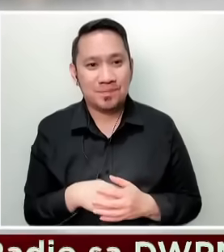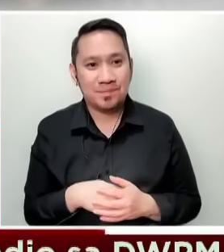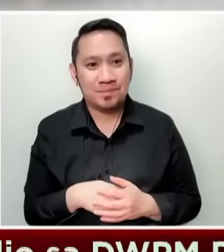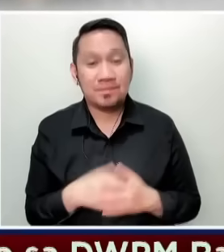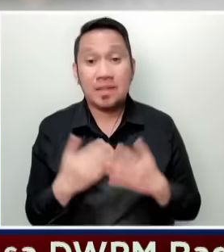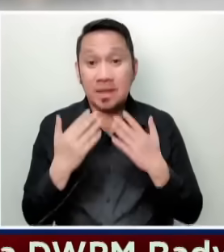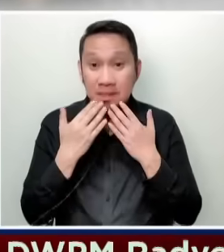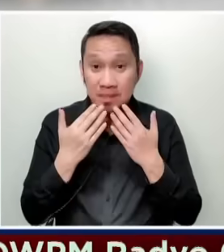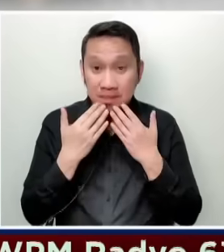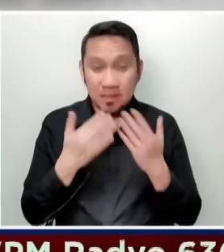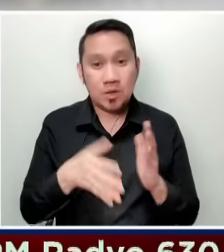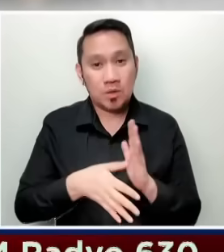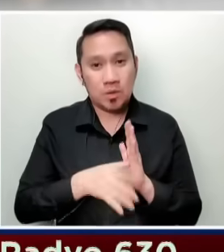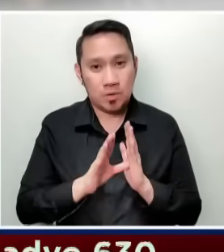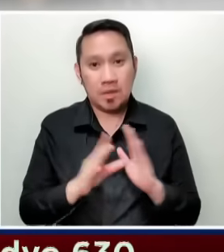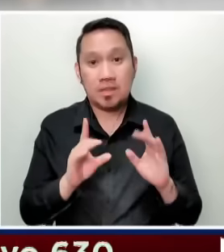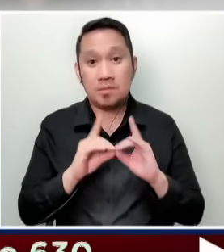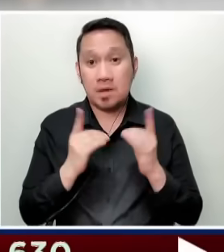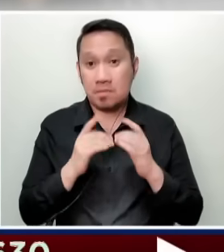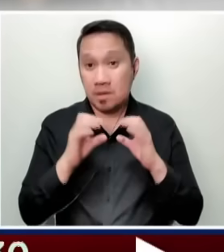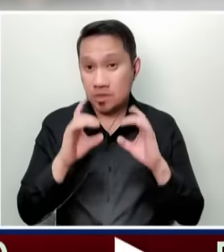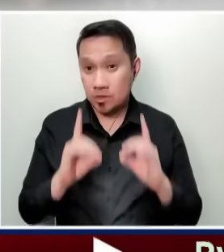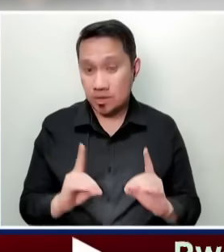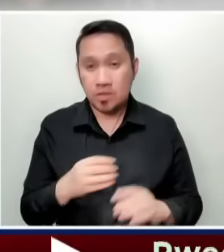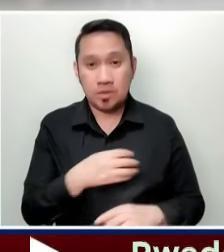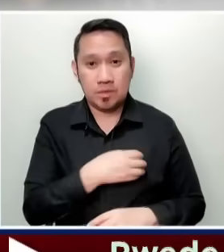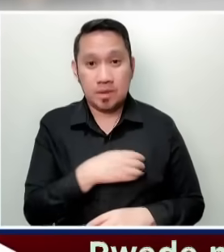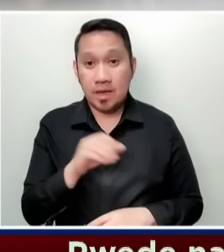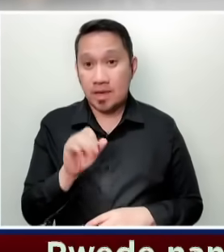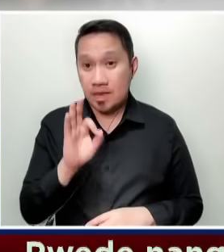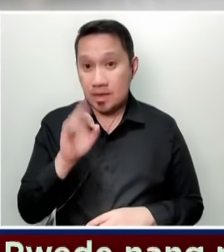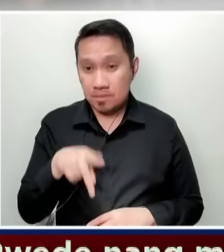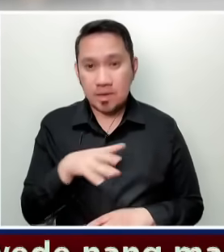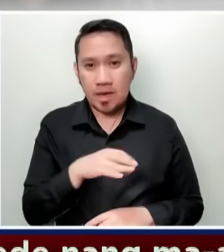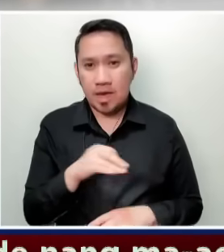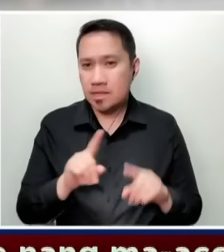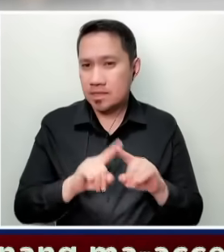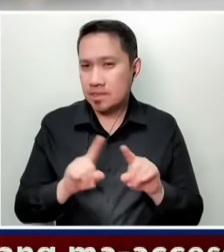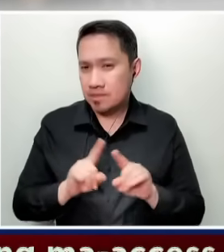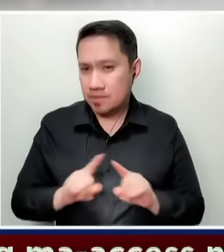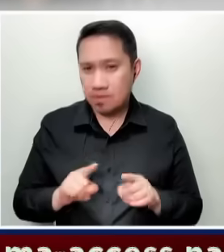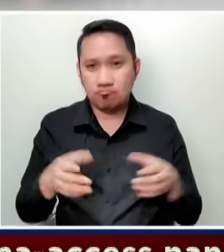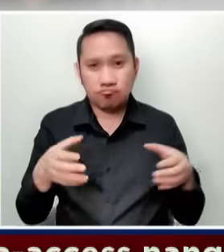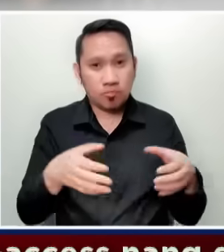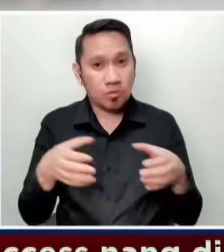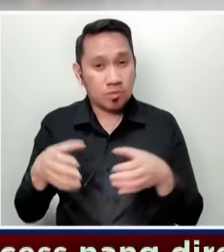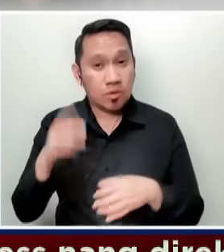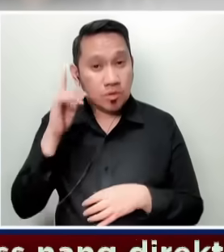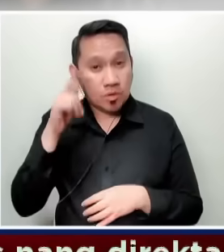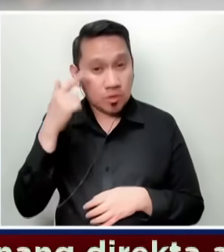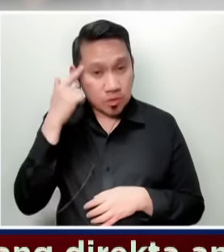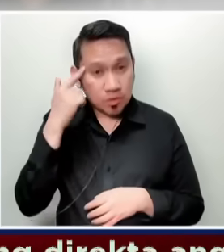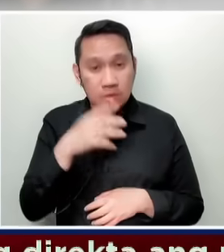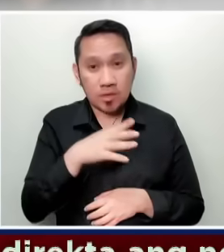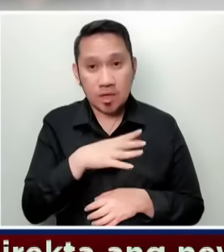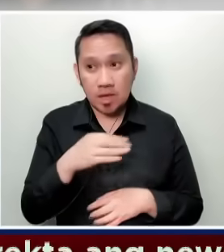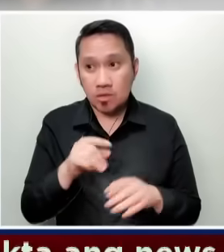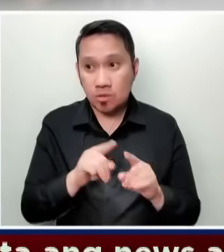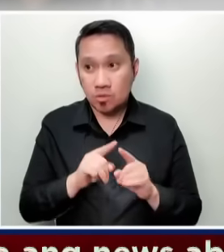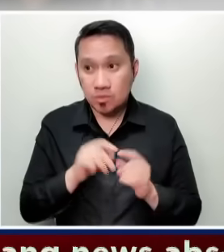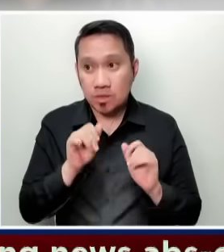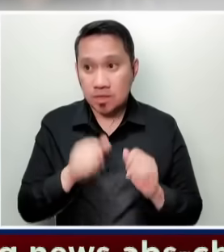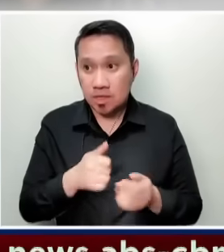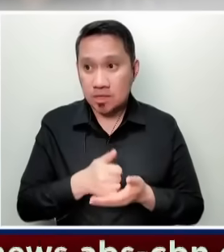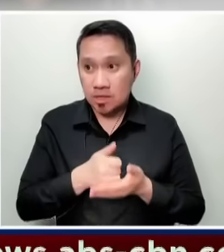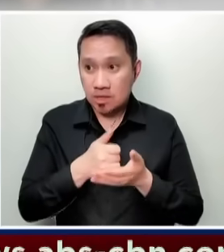Nagpasalamat naman ng COMELEC sa DepEd, PNP, AFP at iba pang ahensya ng pamahalaan, pati na sa election watchdogs na tumulong